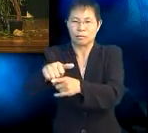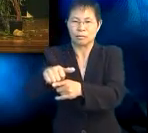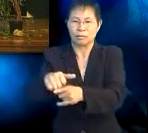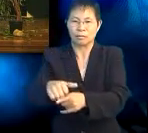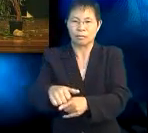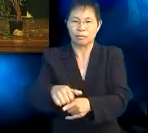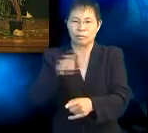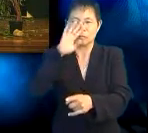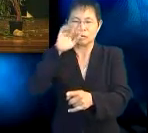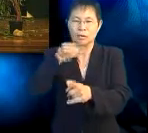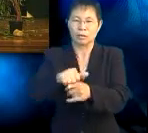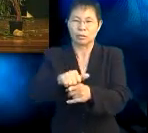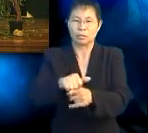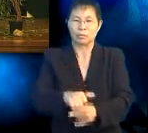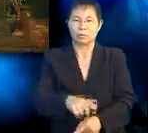Dusta!